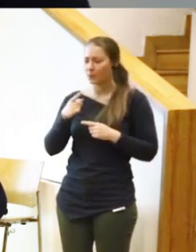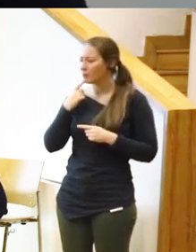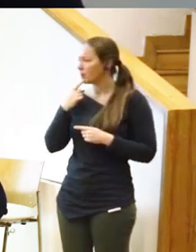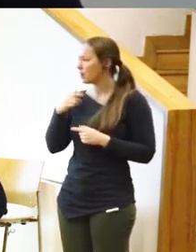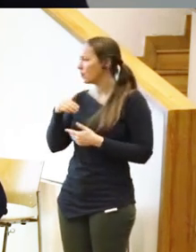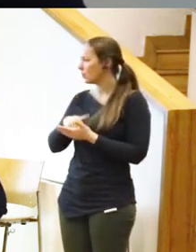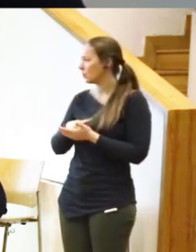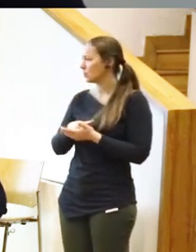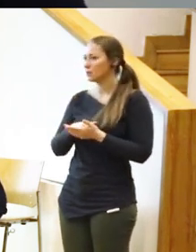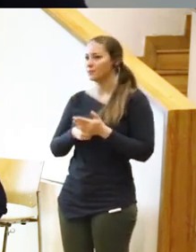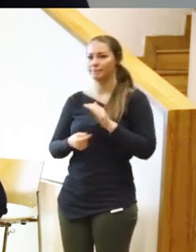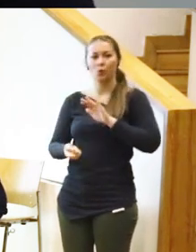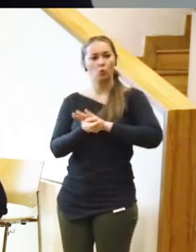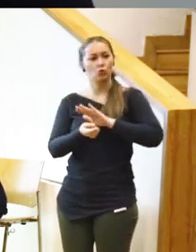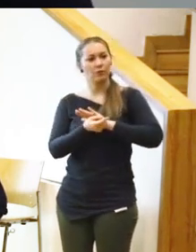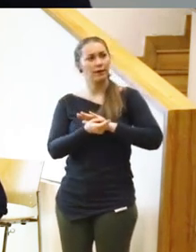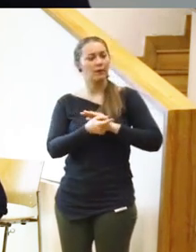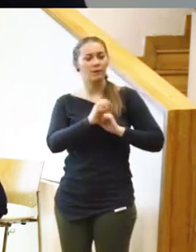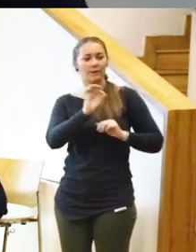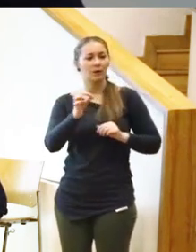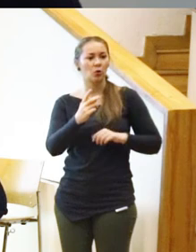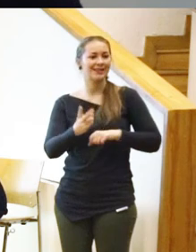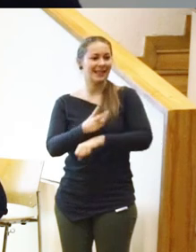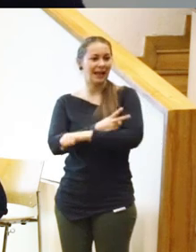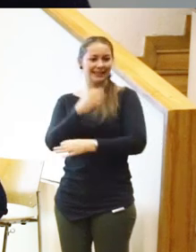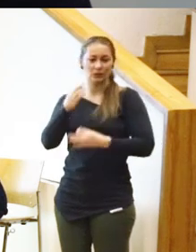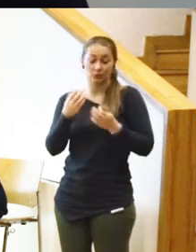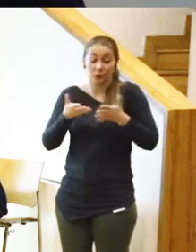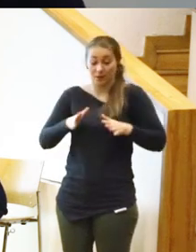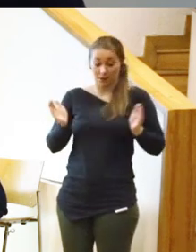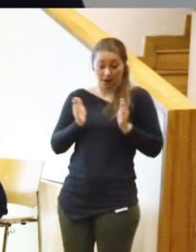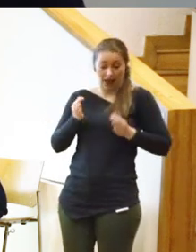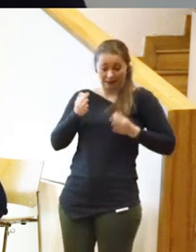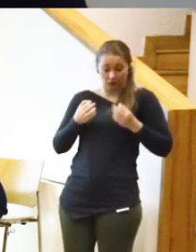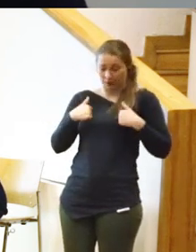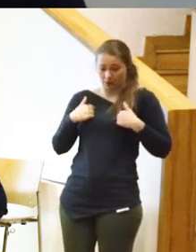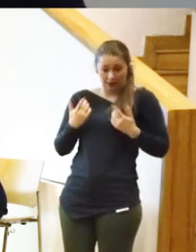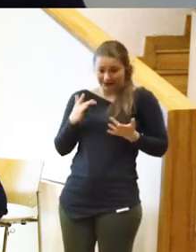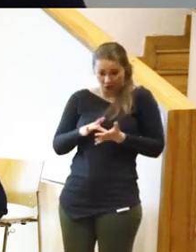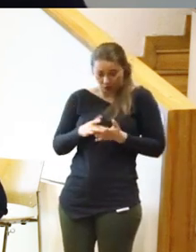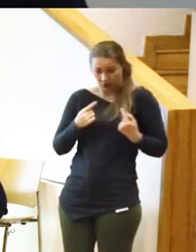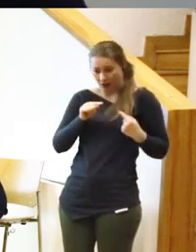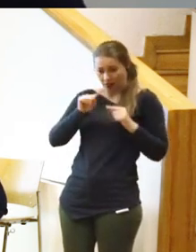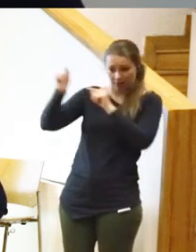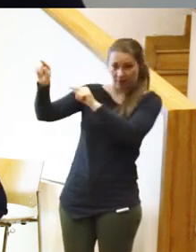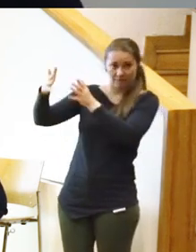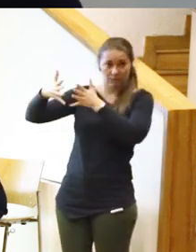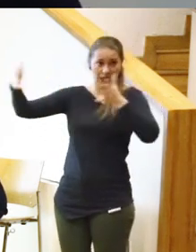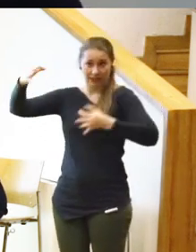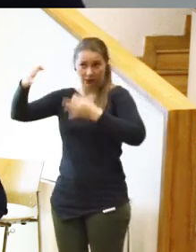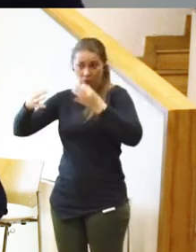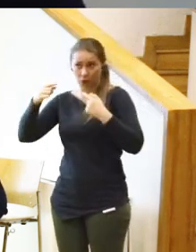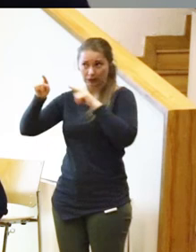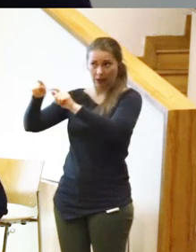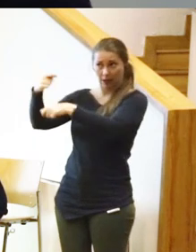od státních institucí, od těch, které jsou řízené tedy státem a jsou jako dotované státem. Nicméně